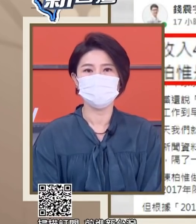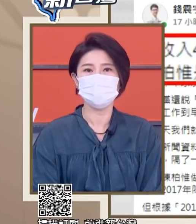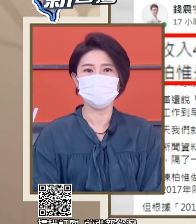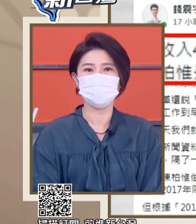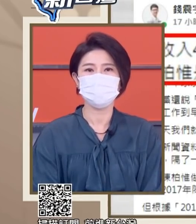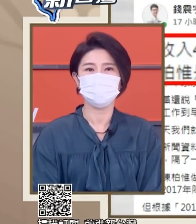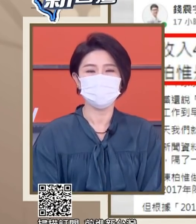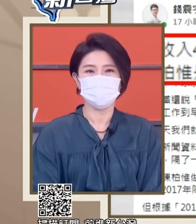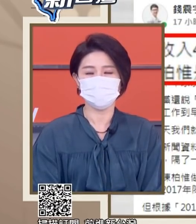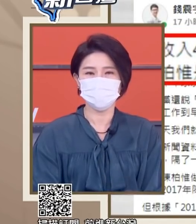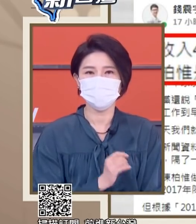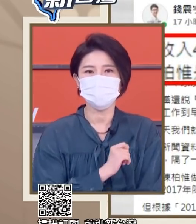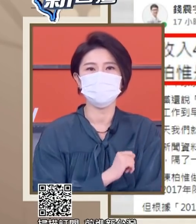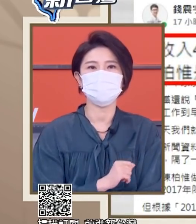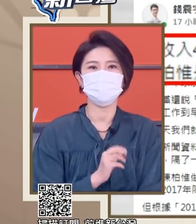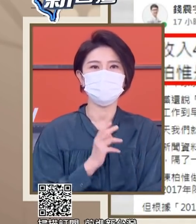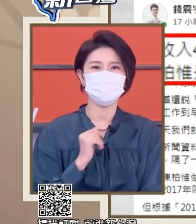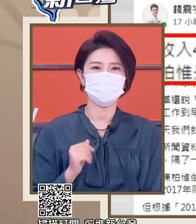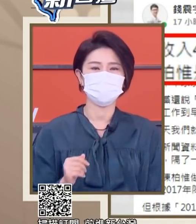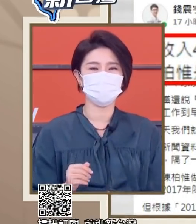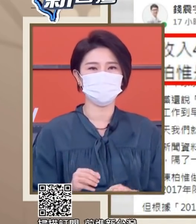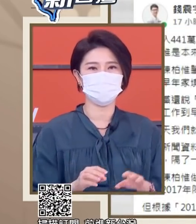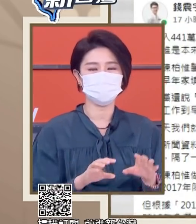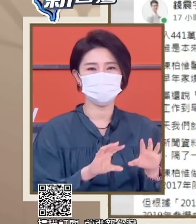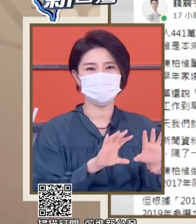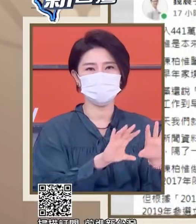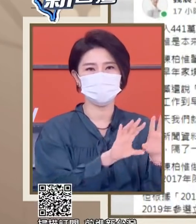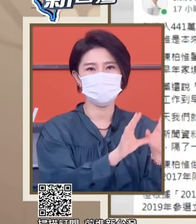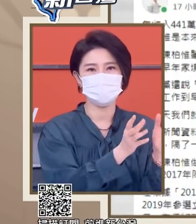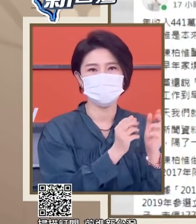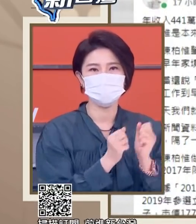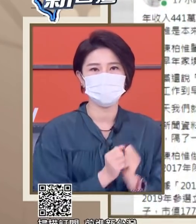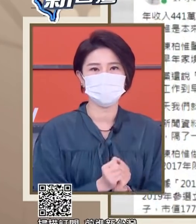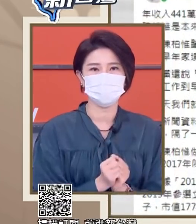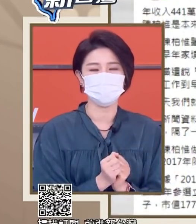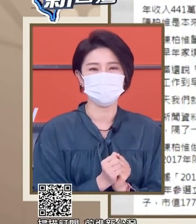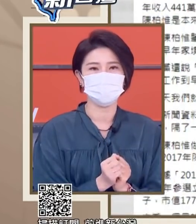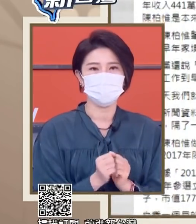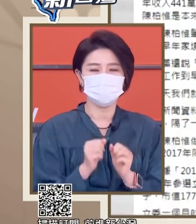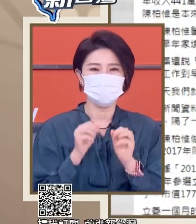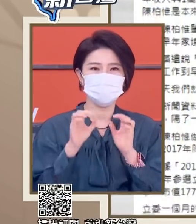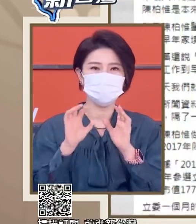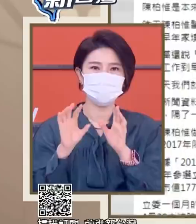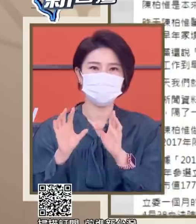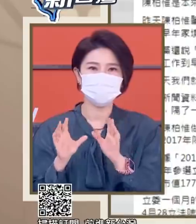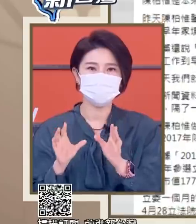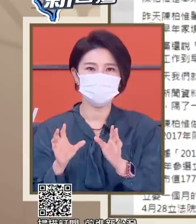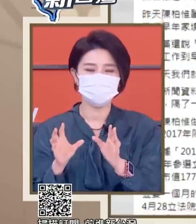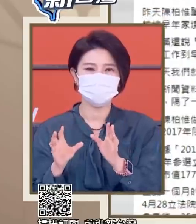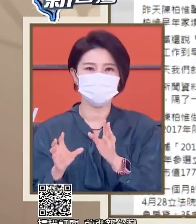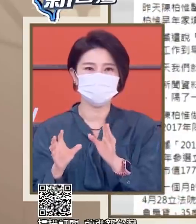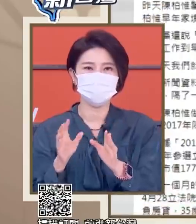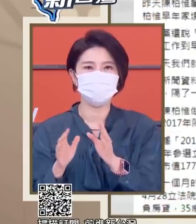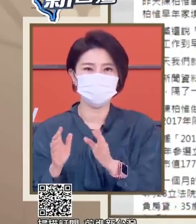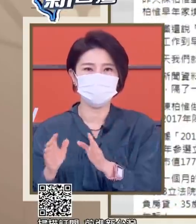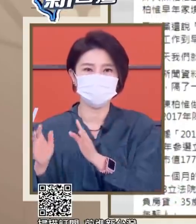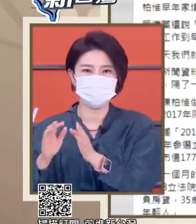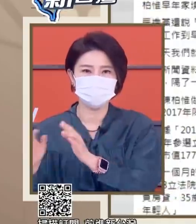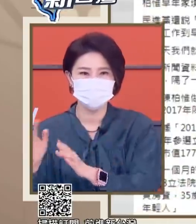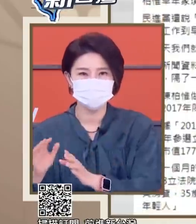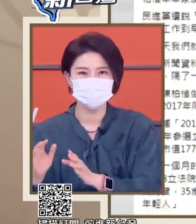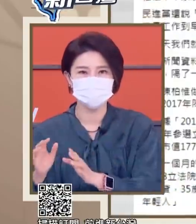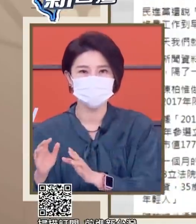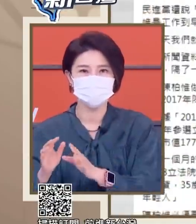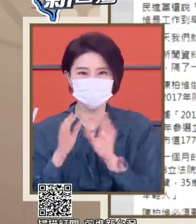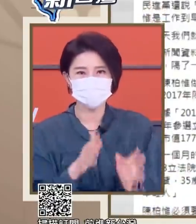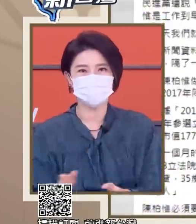款。嗯， 好，委员，我请教你有没有发现哈，从这个造逃这件事情，然后呢，再到这个电子游艺场